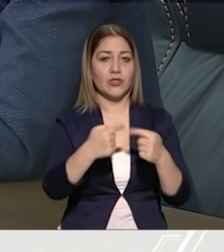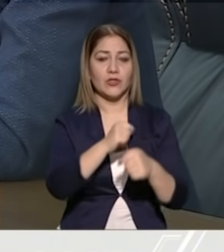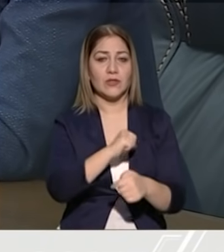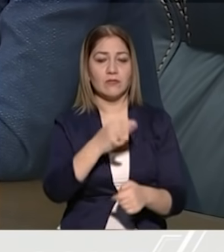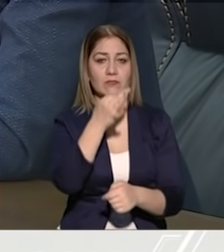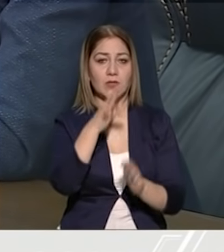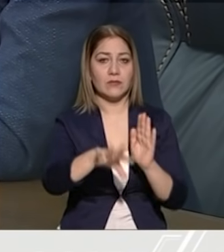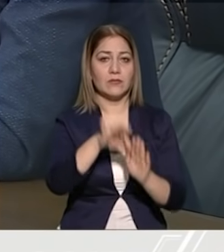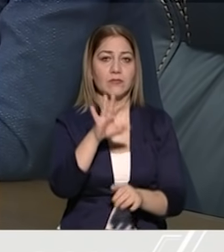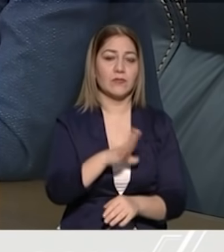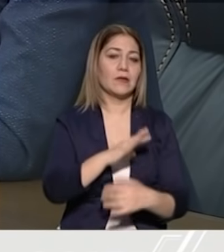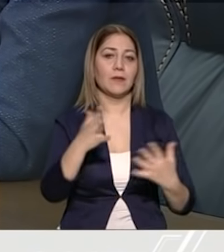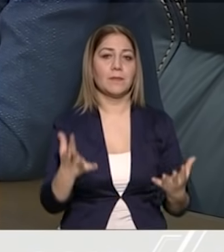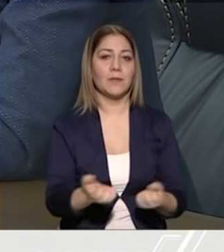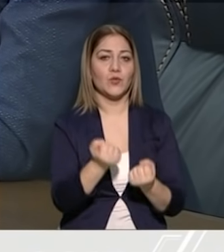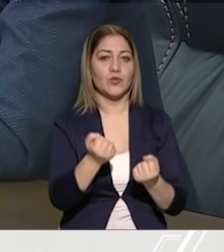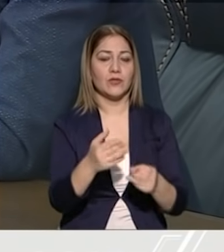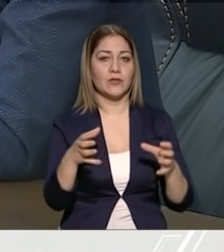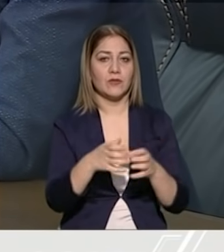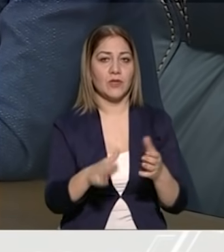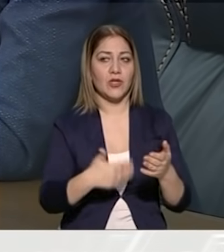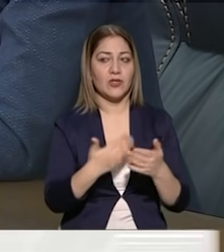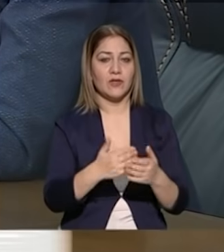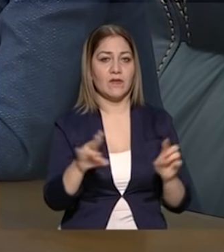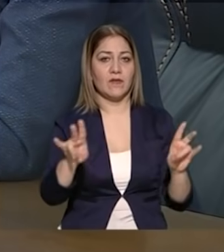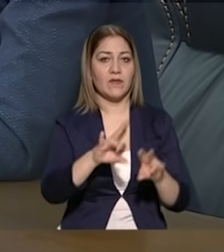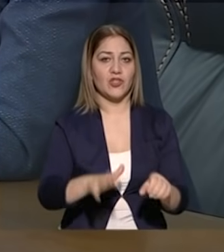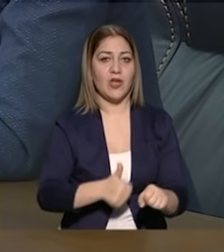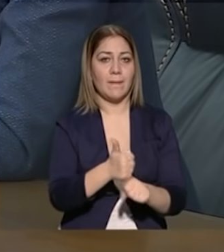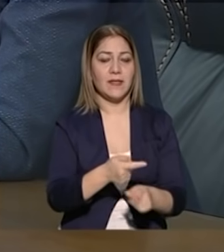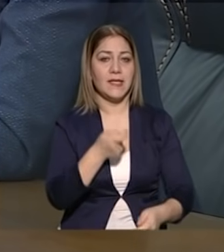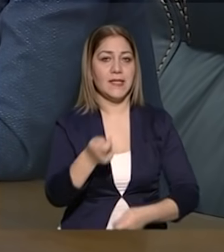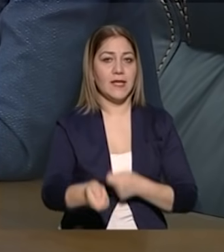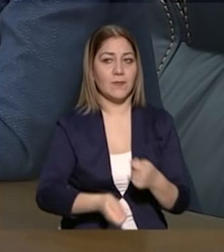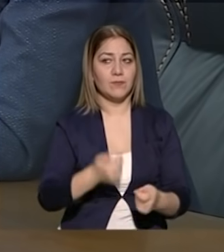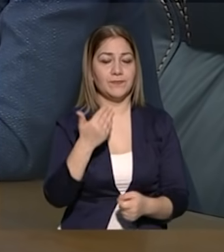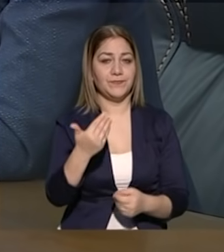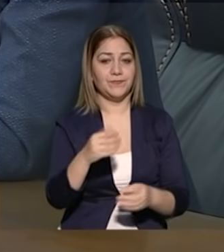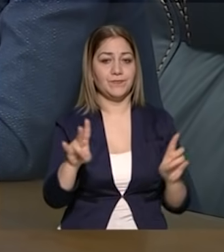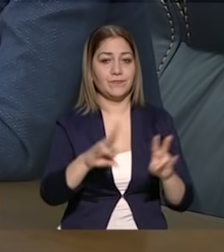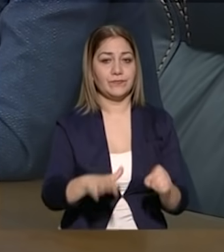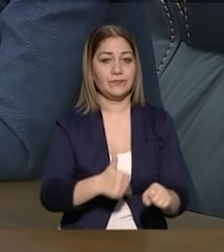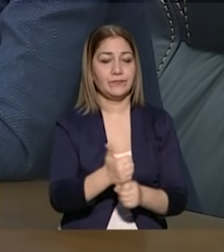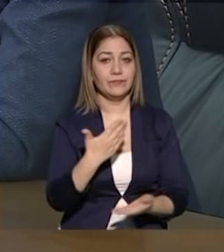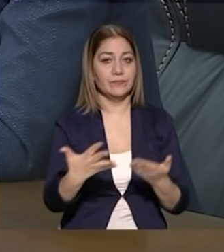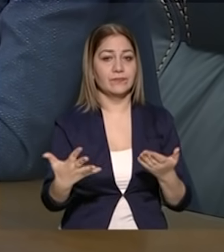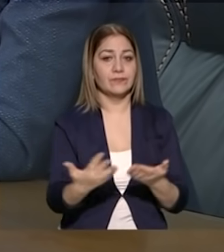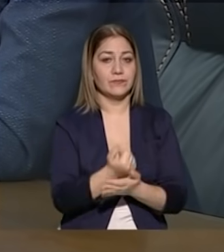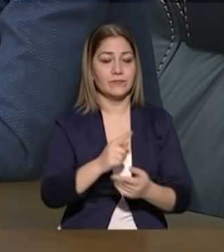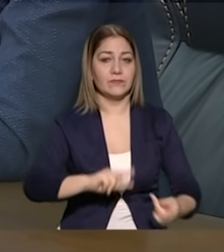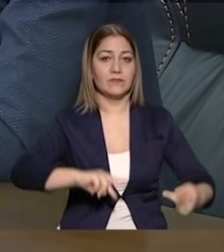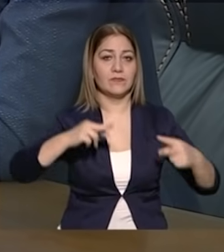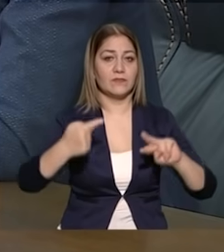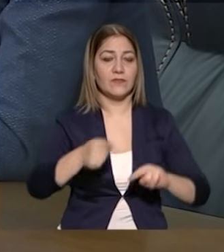կողմից կազմված Հայաստանի փրկության շարժման կողմից առաջադրված է վարչապետի թեկնածու և նրա վարչապետ դառնալուց հետո անցումային